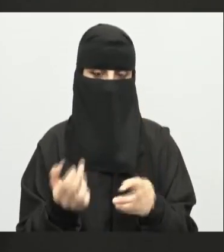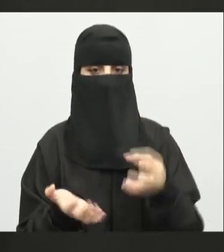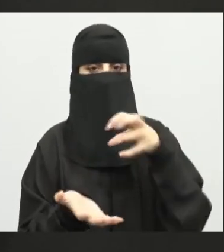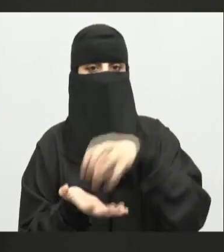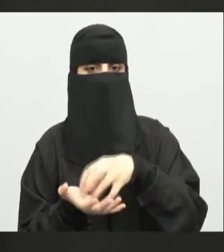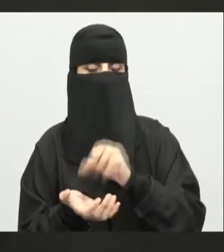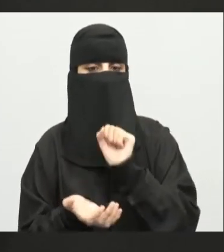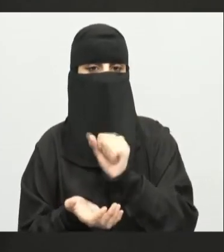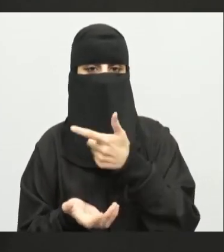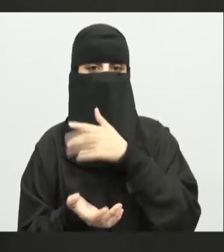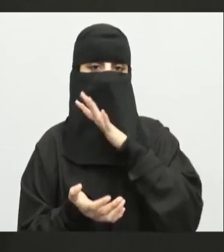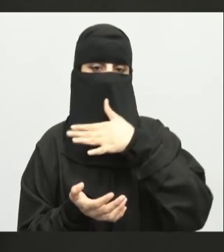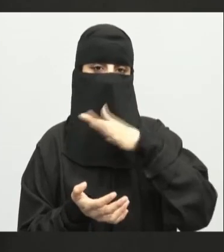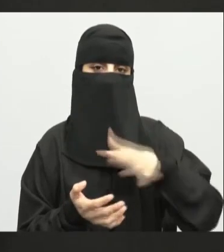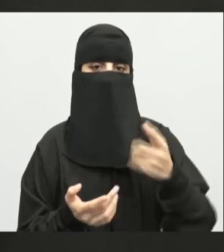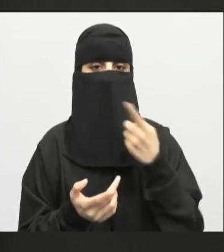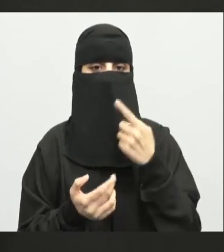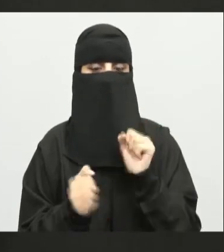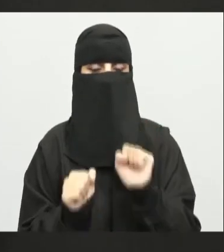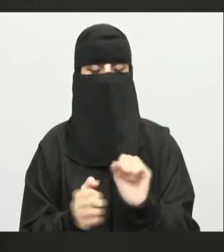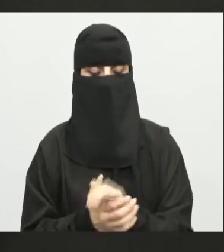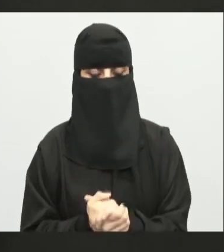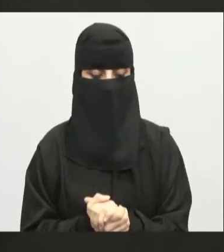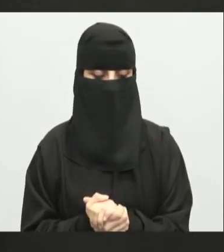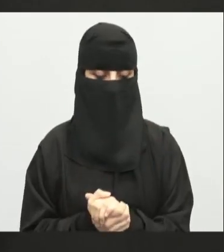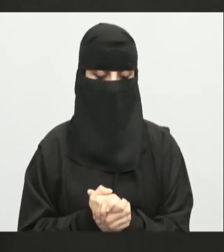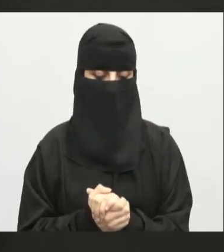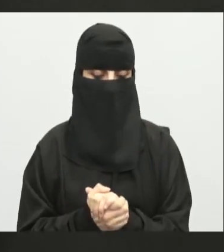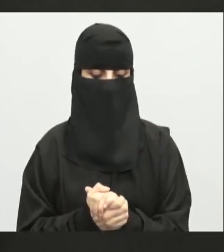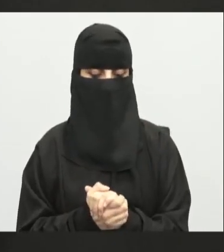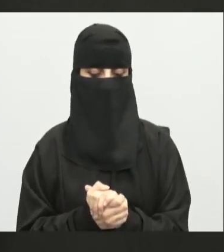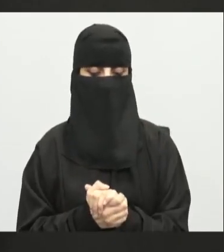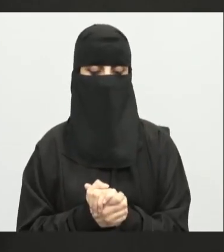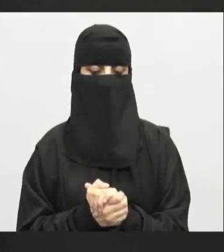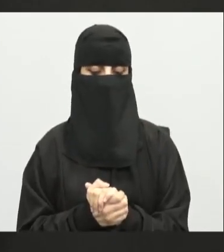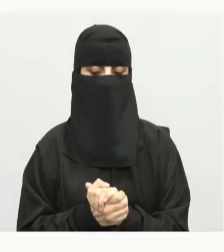ومنى وقوعها على ساحل البحر الاحمر